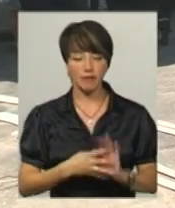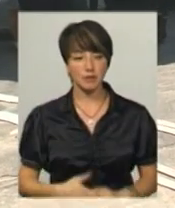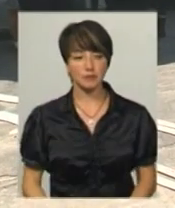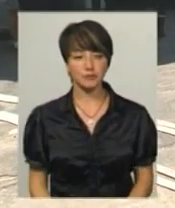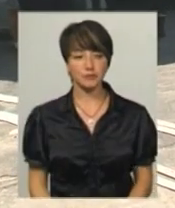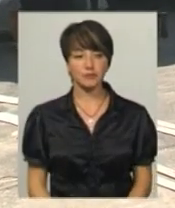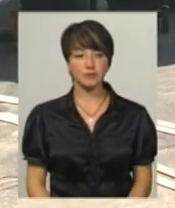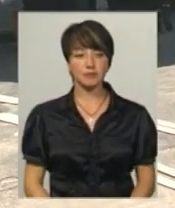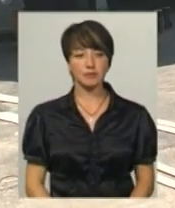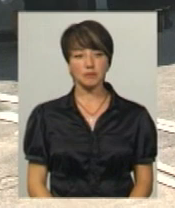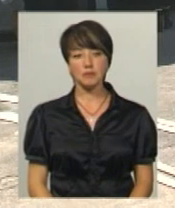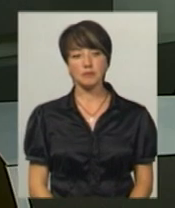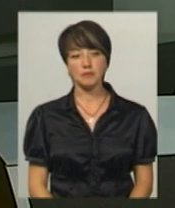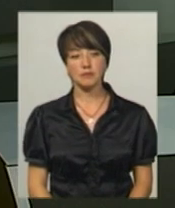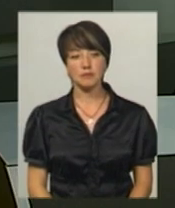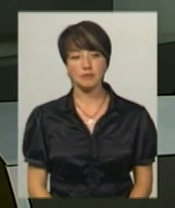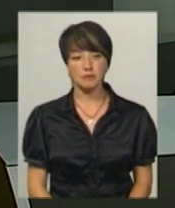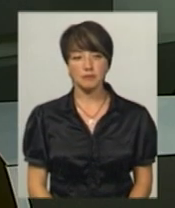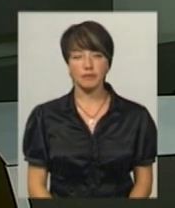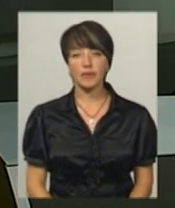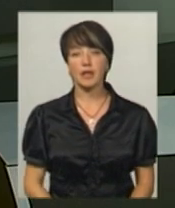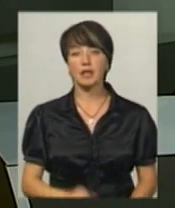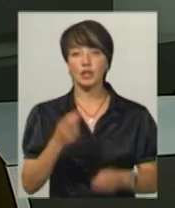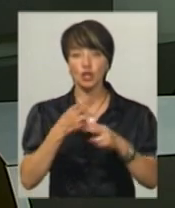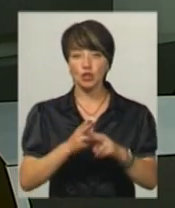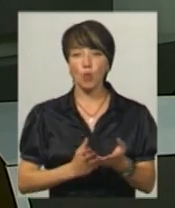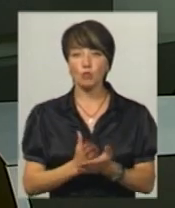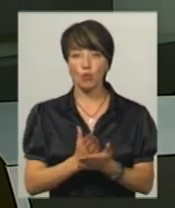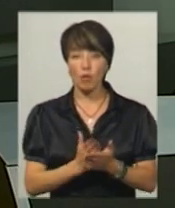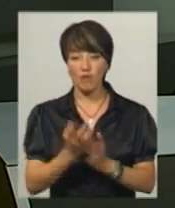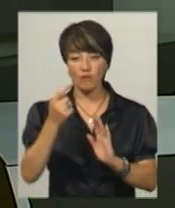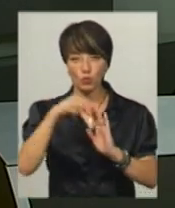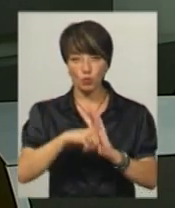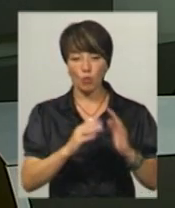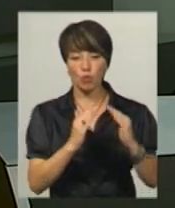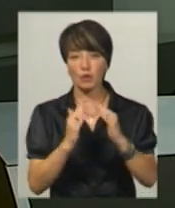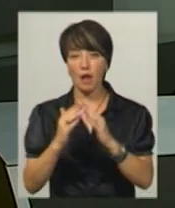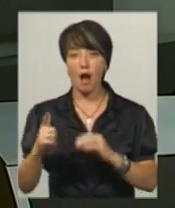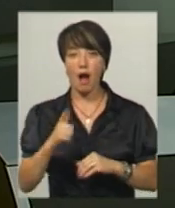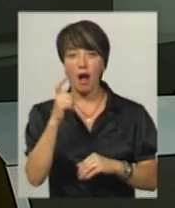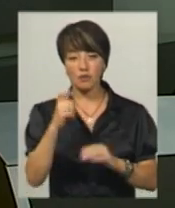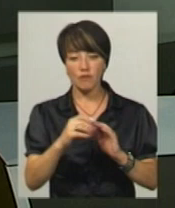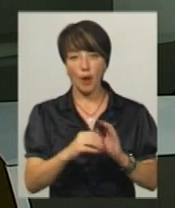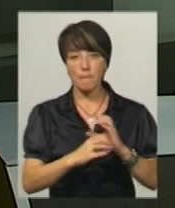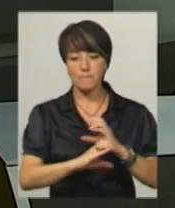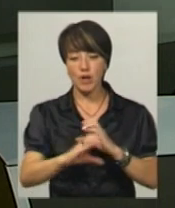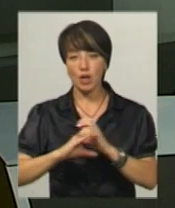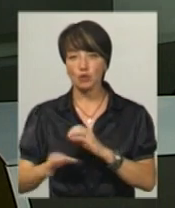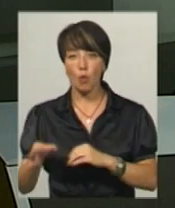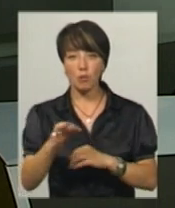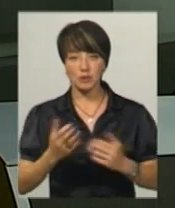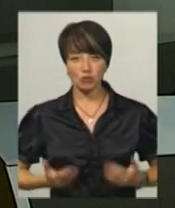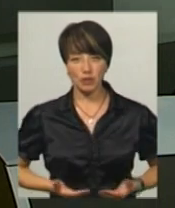Жила, Віктор Кривий, новини. За технічне обслуговування внутрішньобудинкових газових мереж жителі області